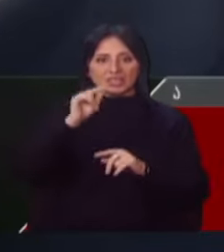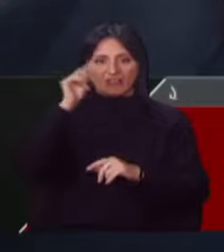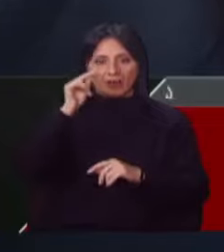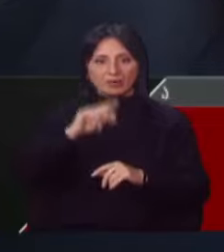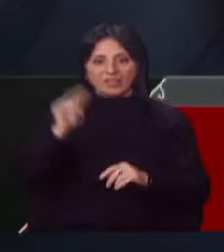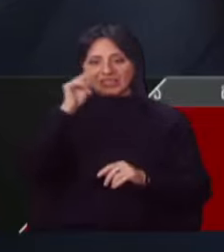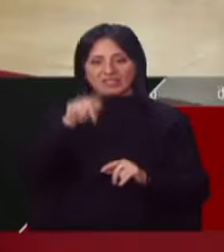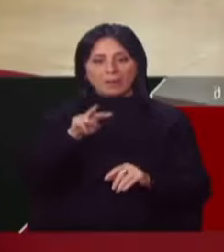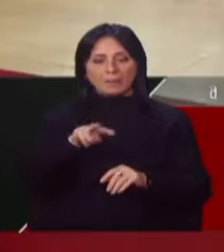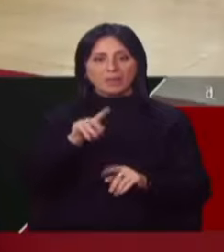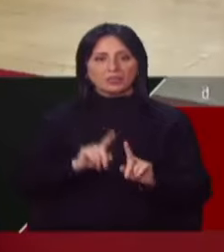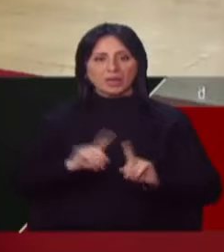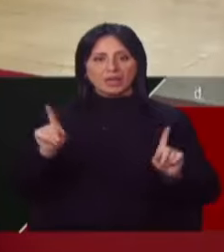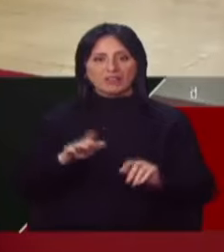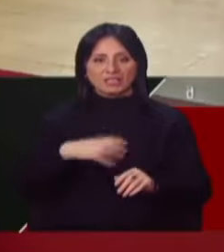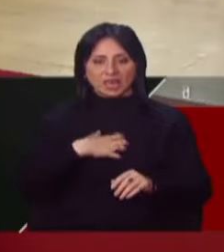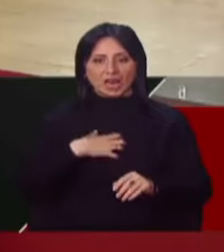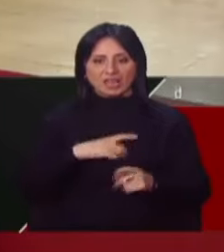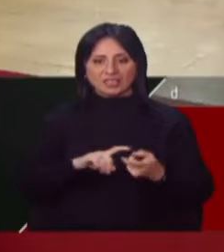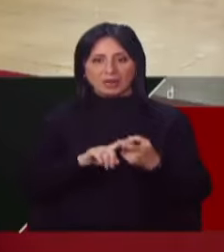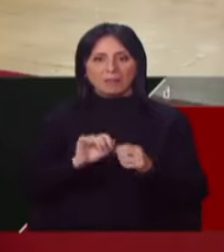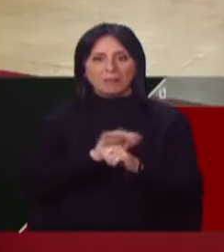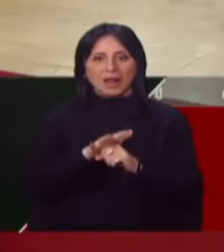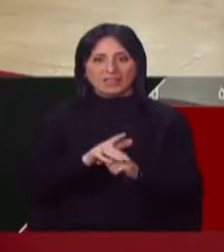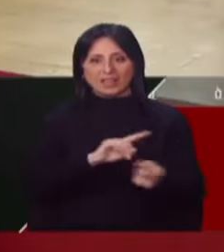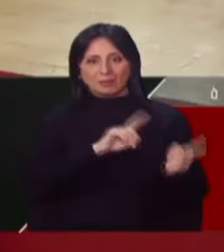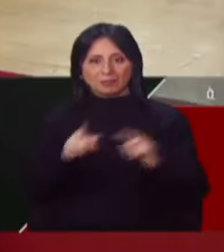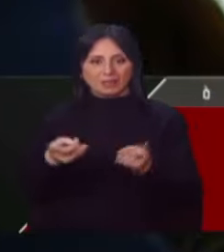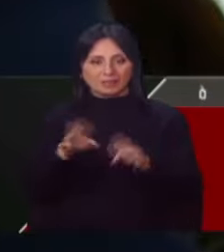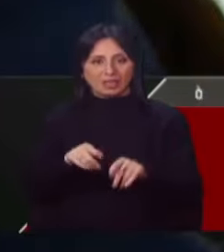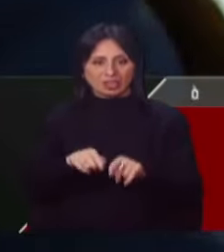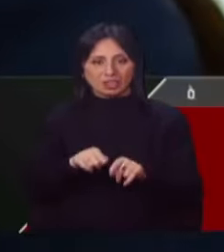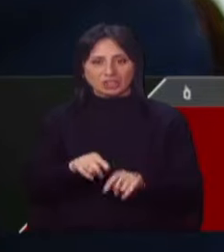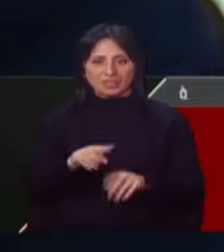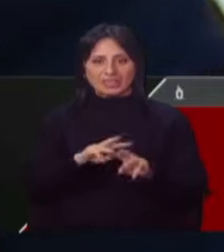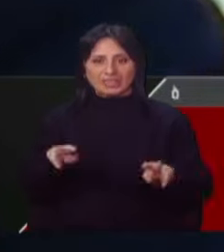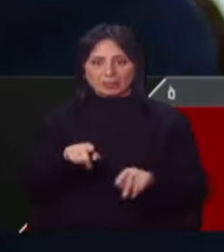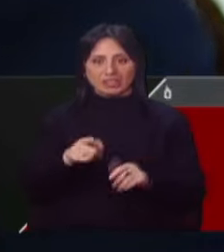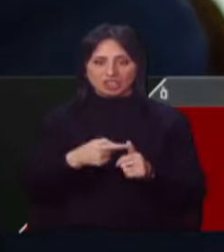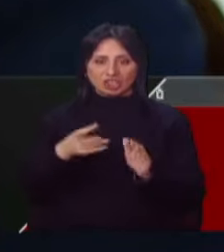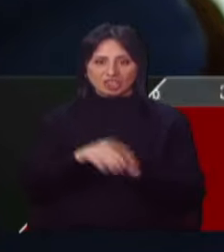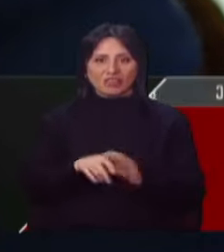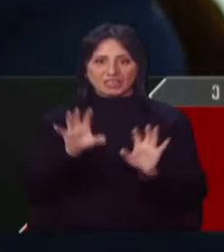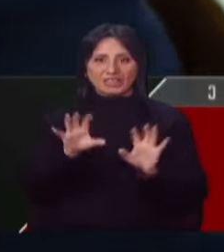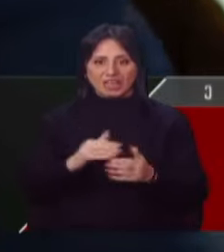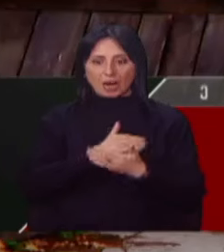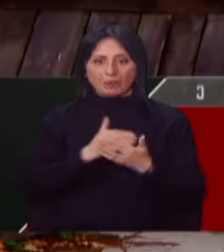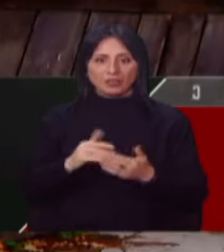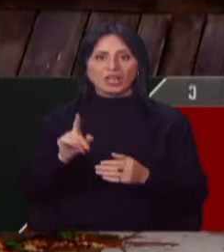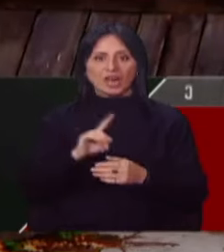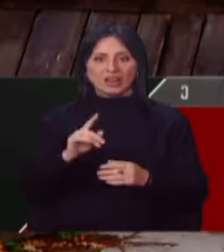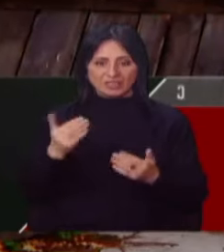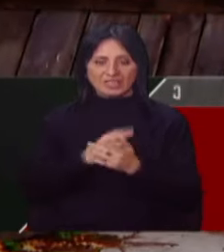саубари. Саулебис эс методи ганса кутребит актуалури пандемиис периодидан моколебули гахта. Рогурчан са министрома чатваларом саканун деблот донезет гарко